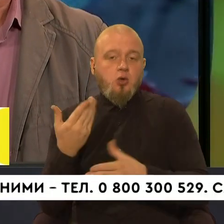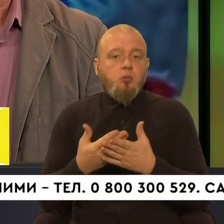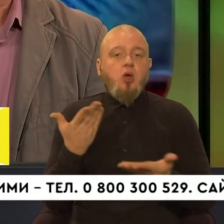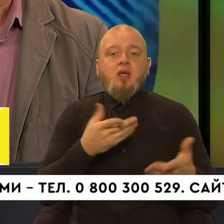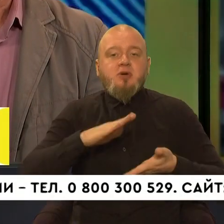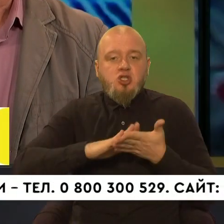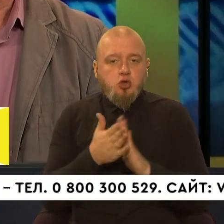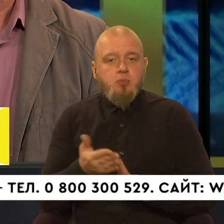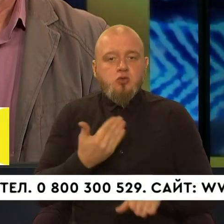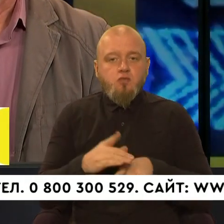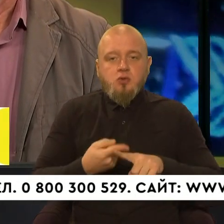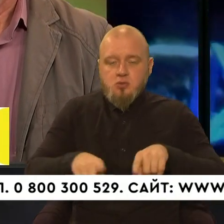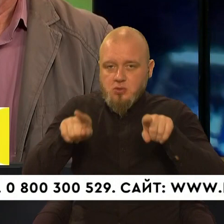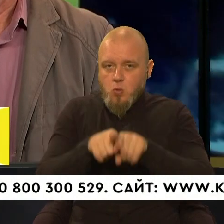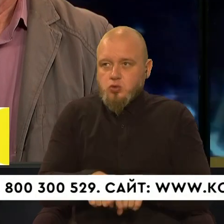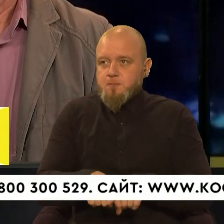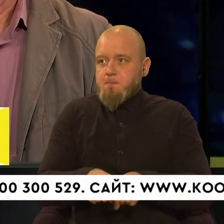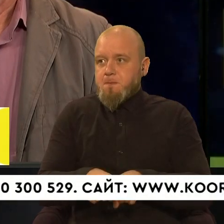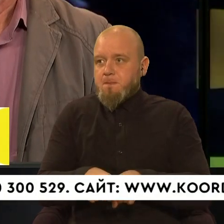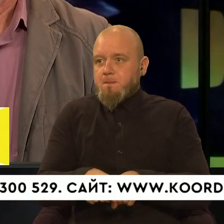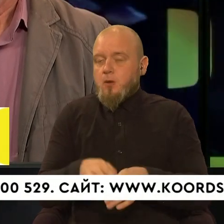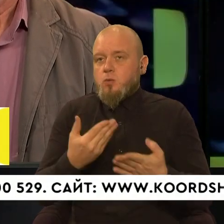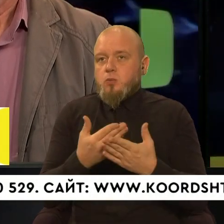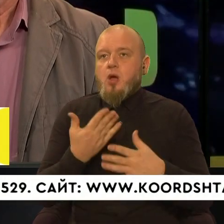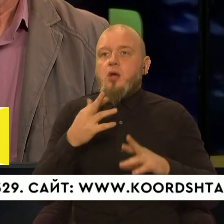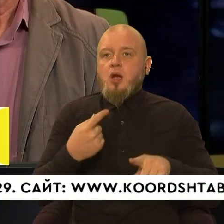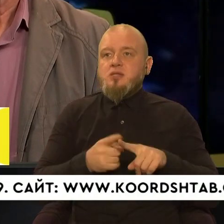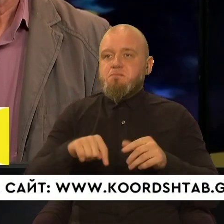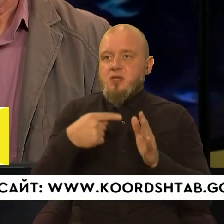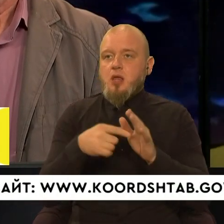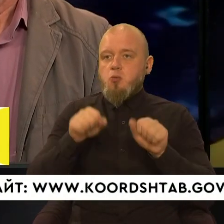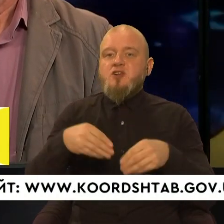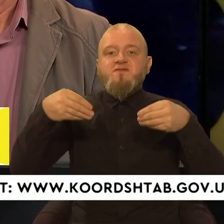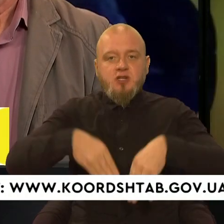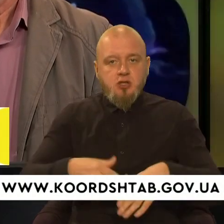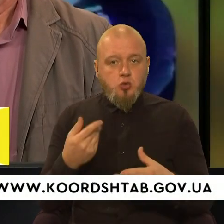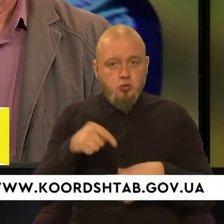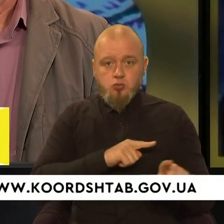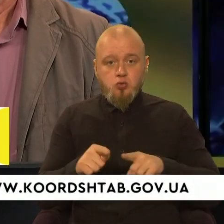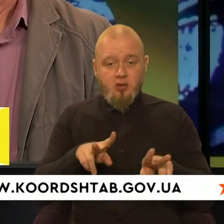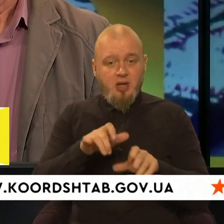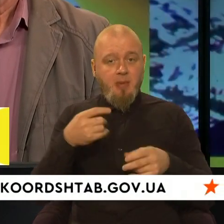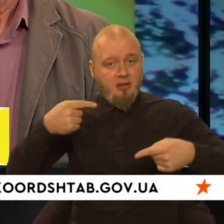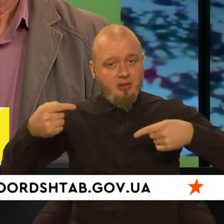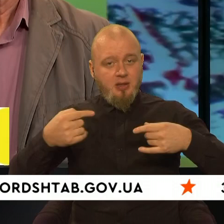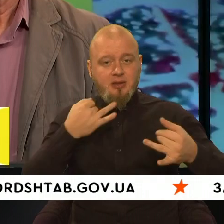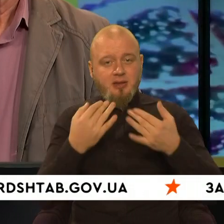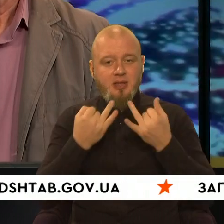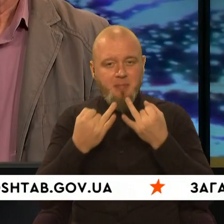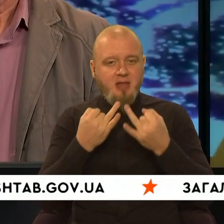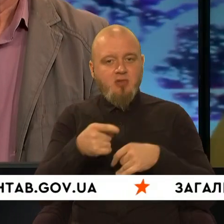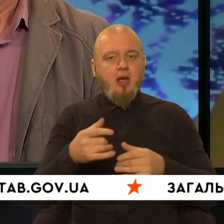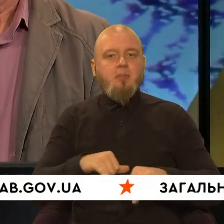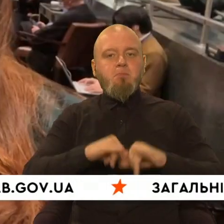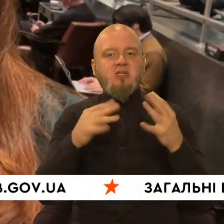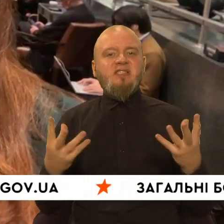чином частково це також, тобто, як це питання можна вирішити, тому що тема дебатів вона більш загальна,